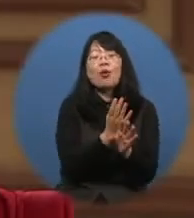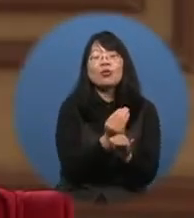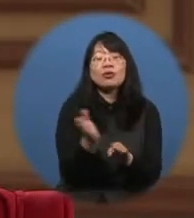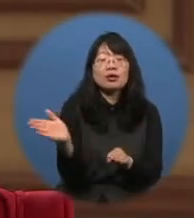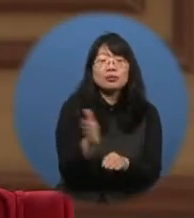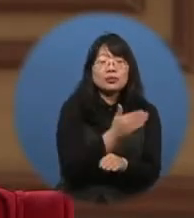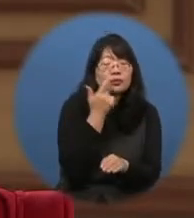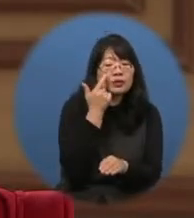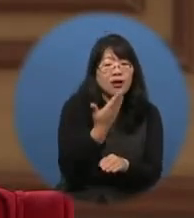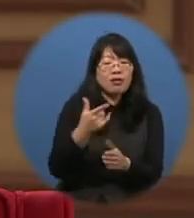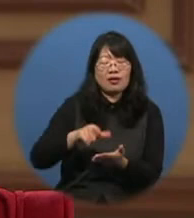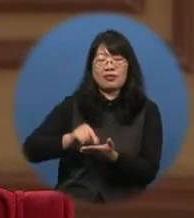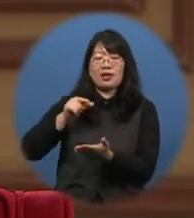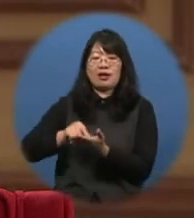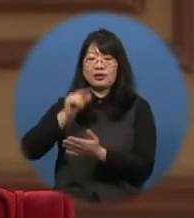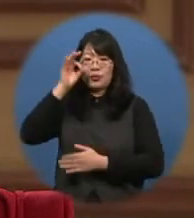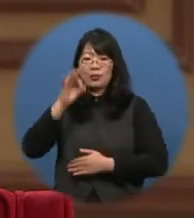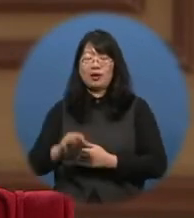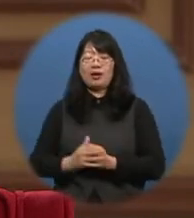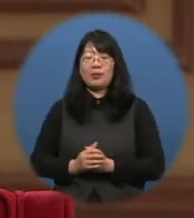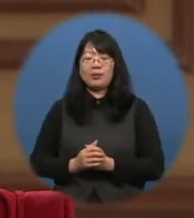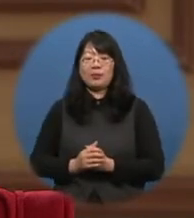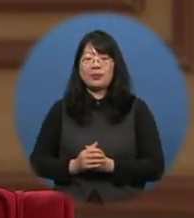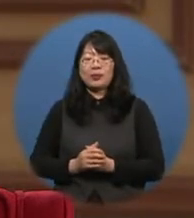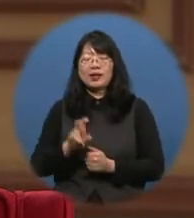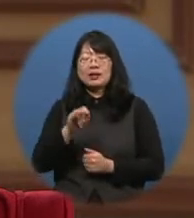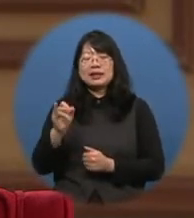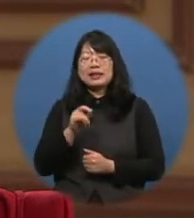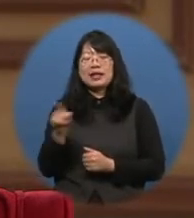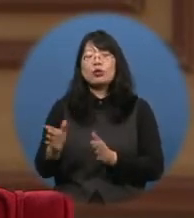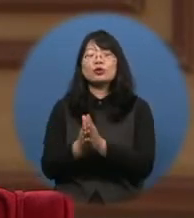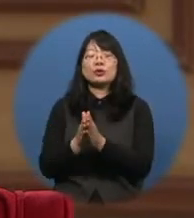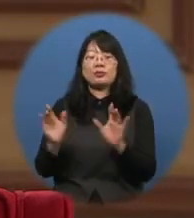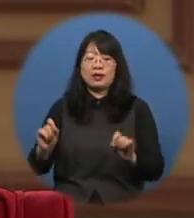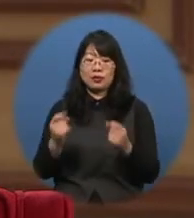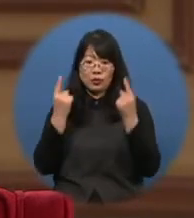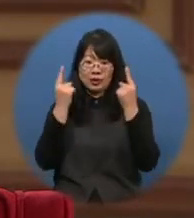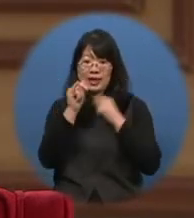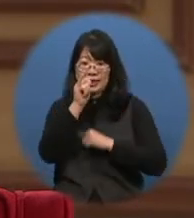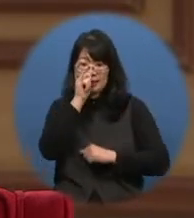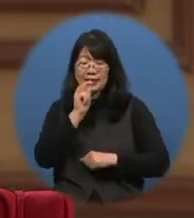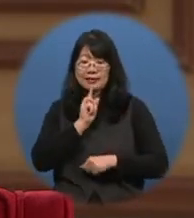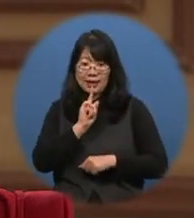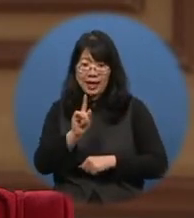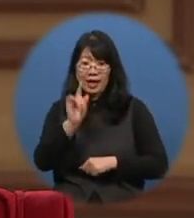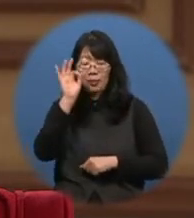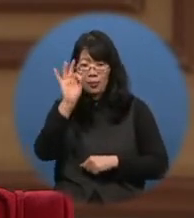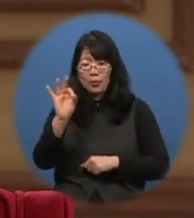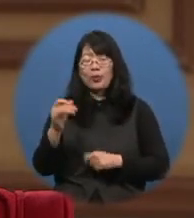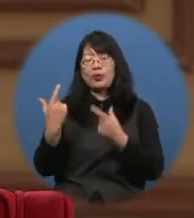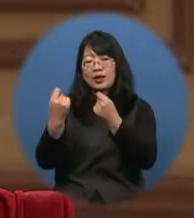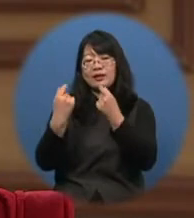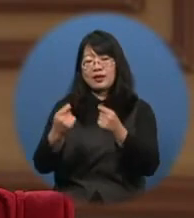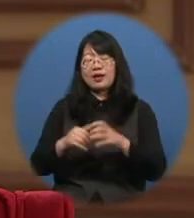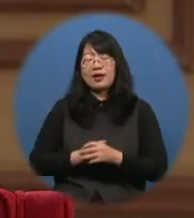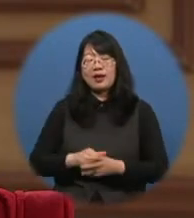광고 시작은 대략 이제 매스미디어 출발과 함께한다 이렇게 볼 수 있을 것 같은데요.